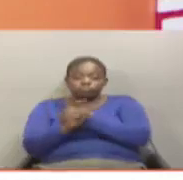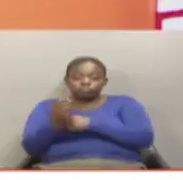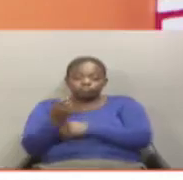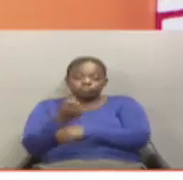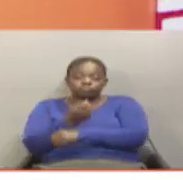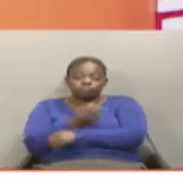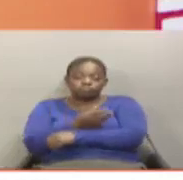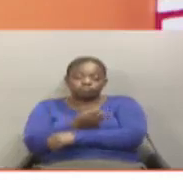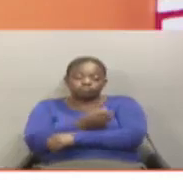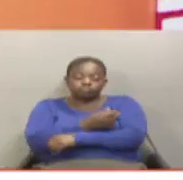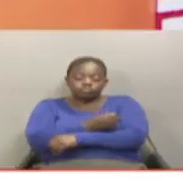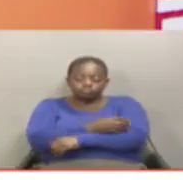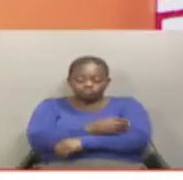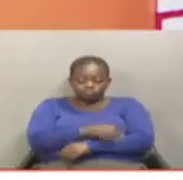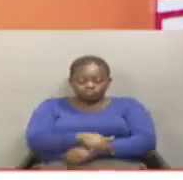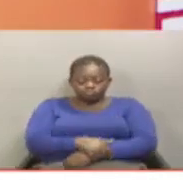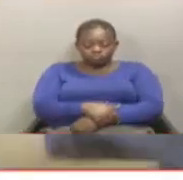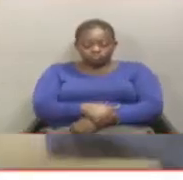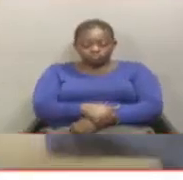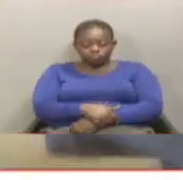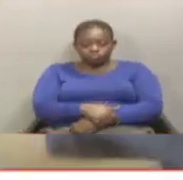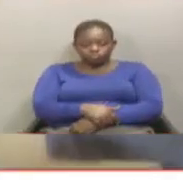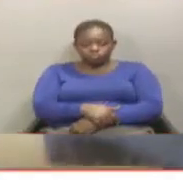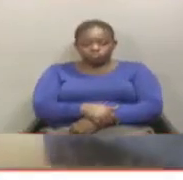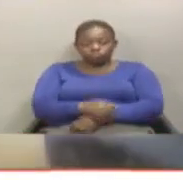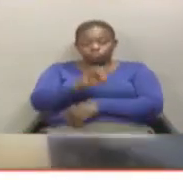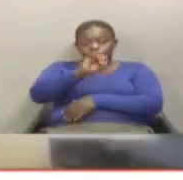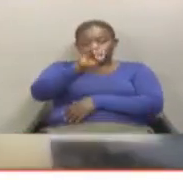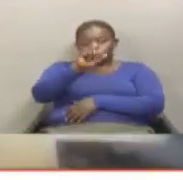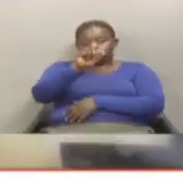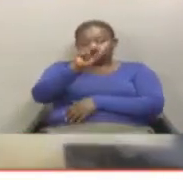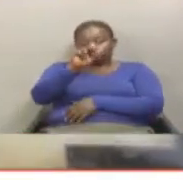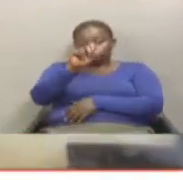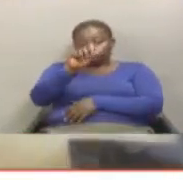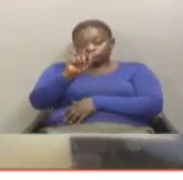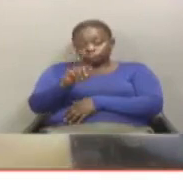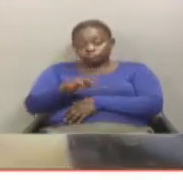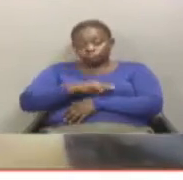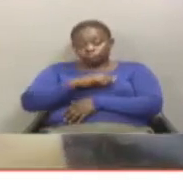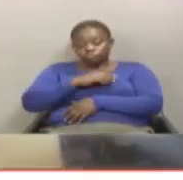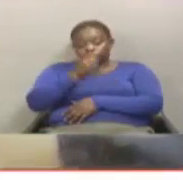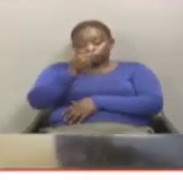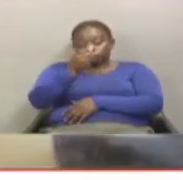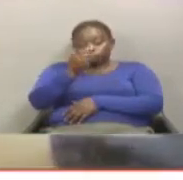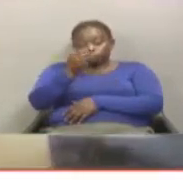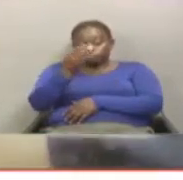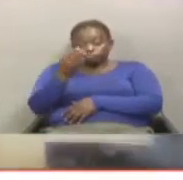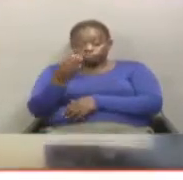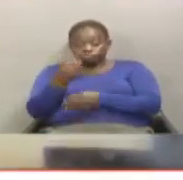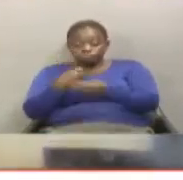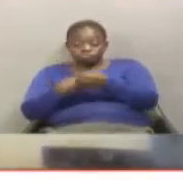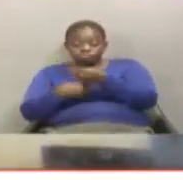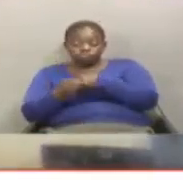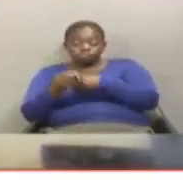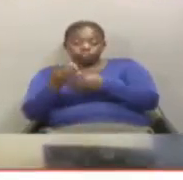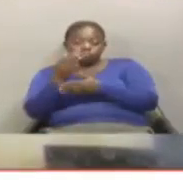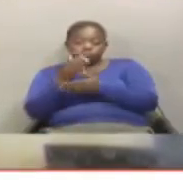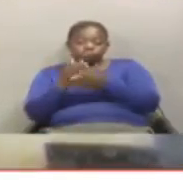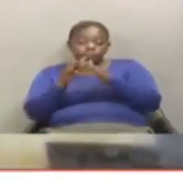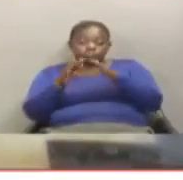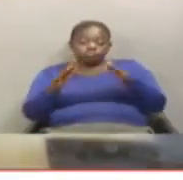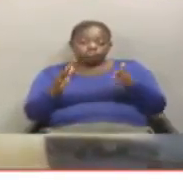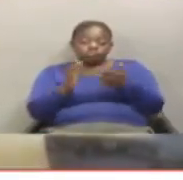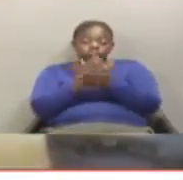disitulikiti ye Kayunga. Jeneta adikini nyaka nkaga mwena ya atunze kitundu chetaka achi ya gawana kunine France